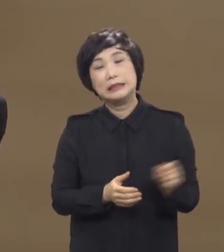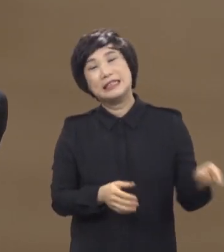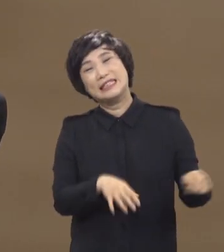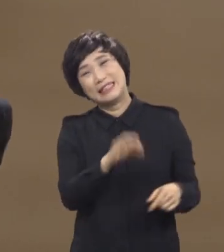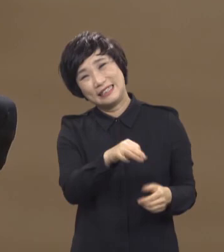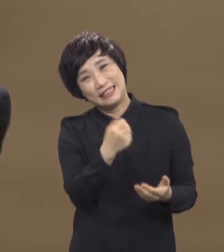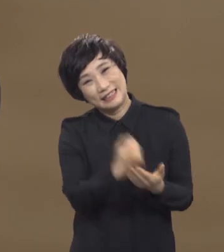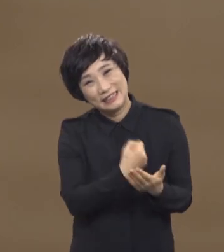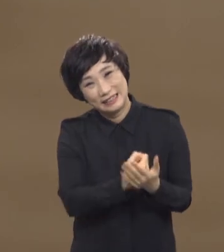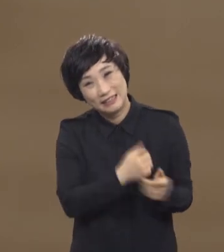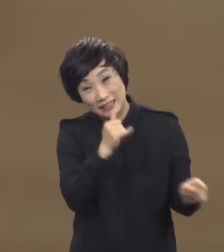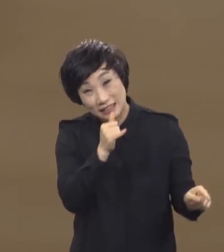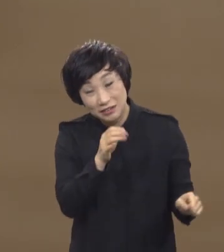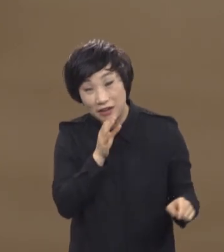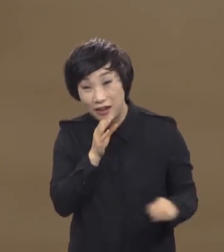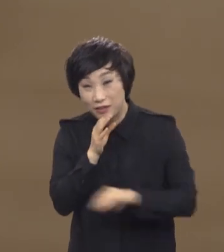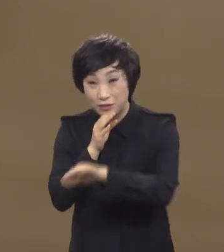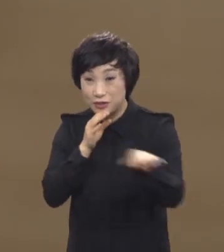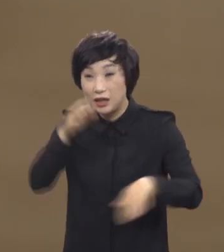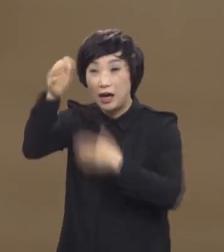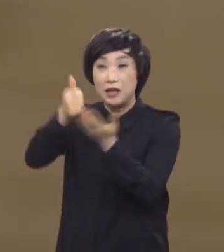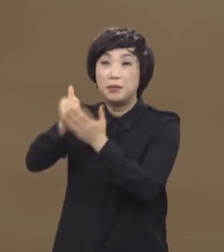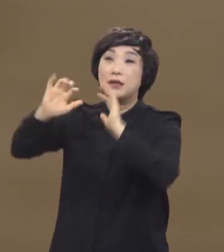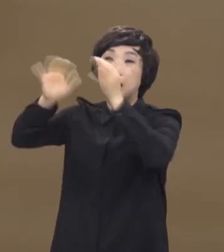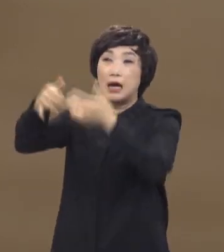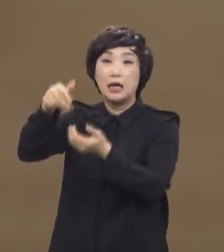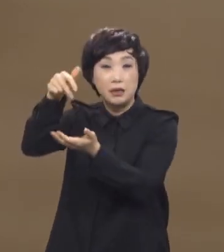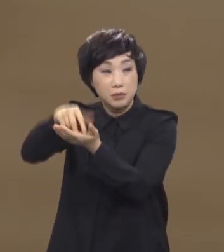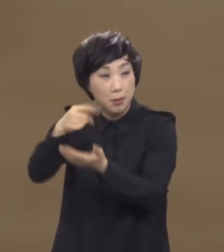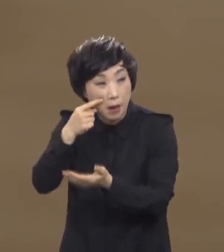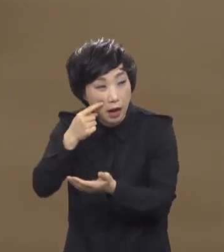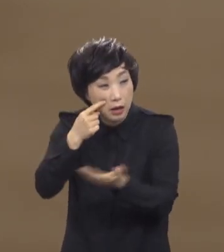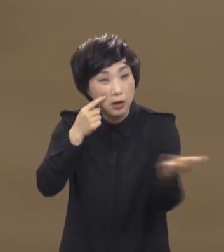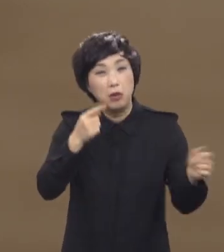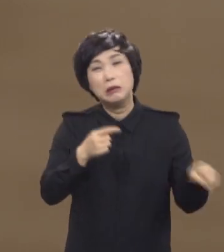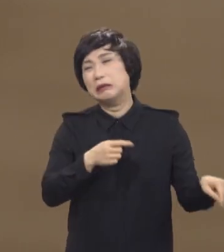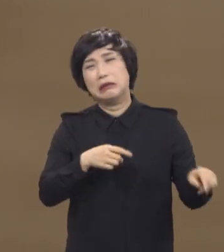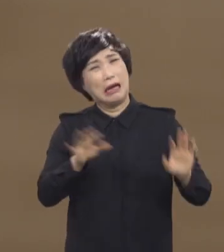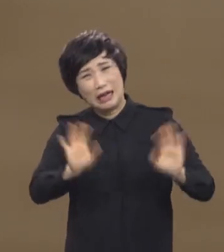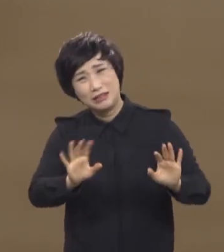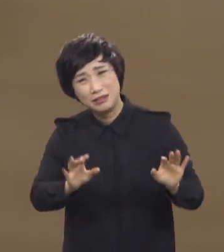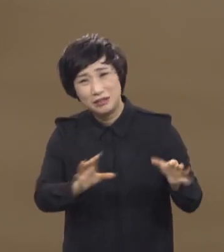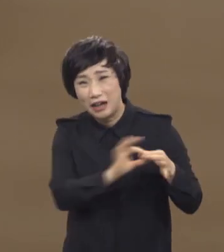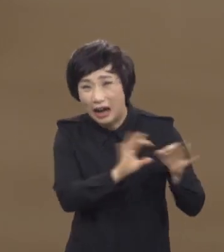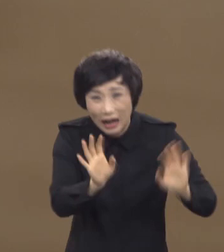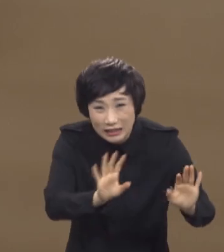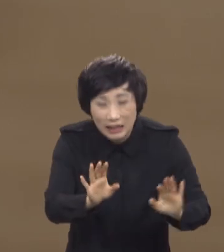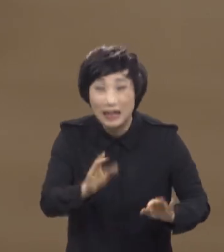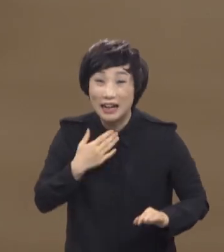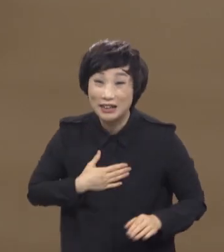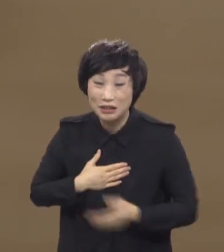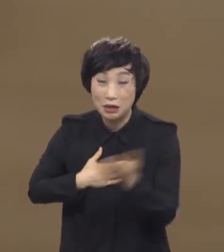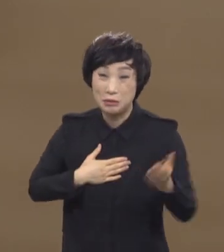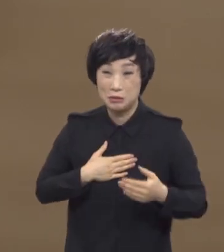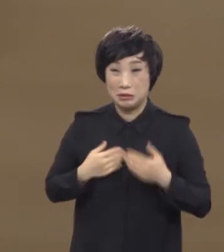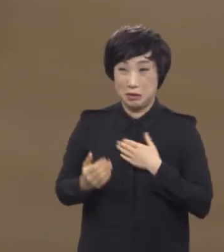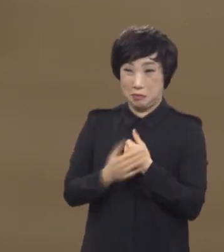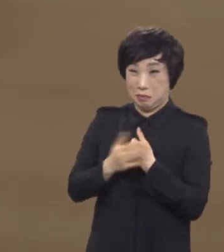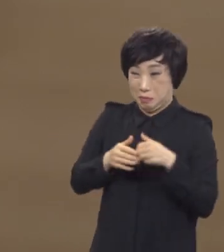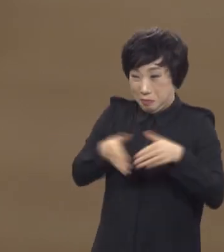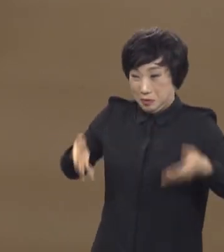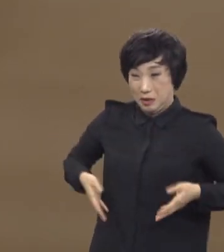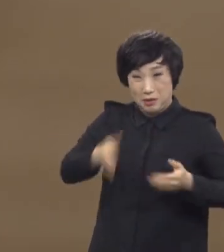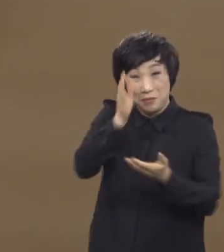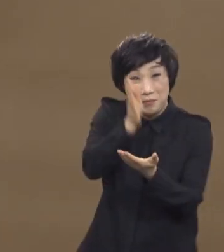말이요 우리는 하나님의 나라다 볼 때 촌스러운 사람 되지 말고 지나친 이기주의가 되지 말고